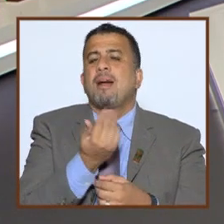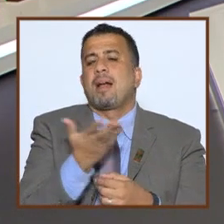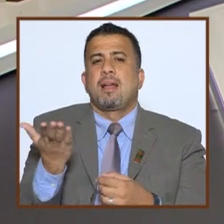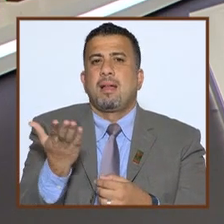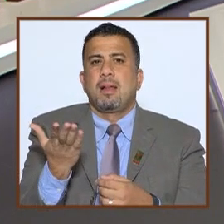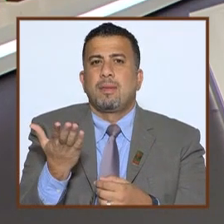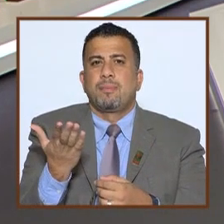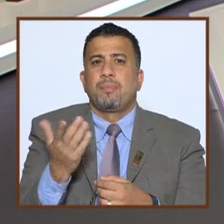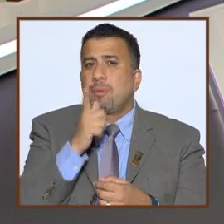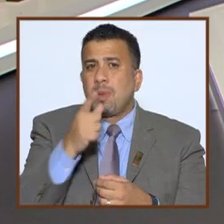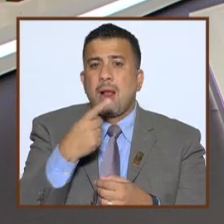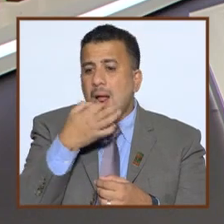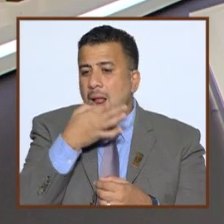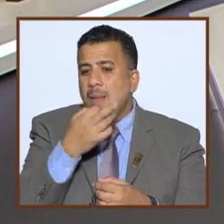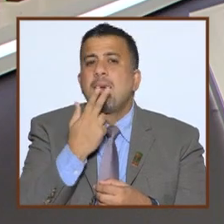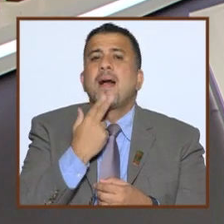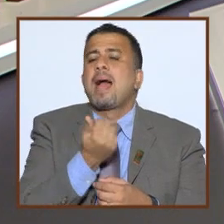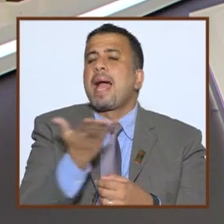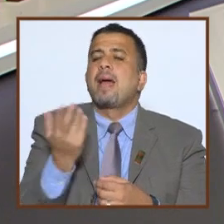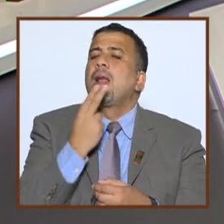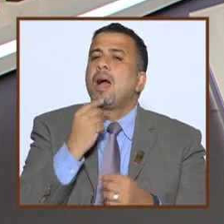الكلمه هذه هي زينه